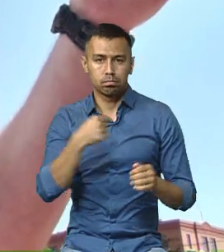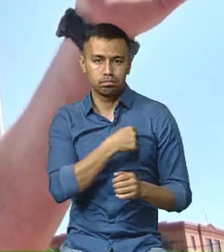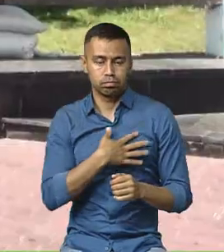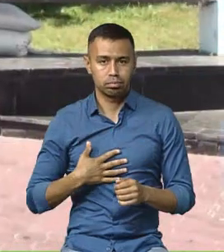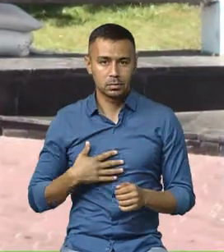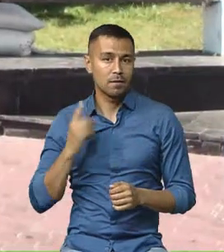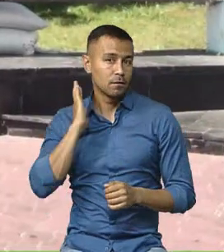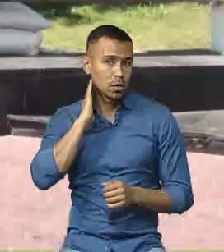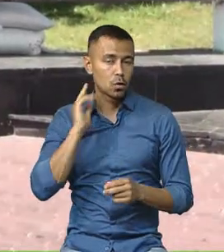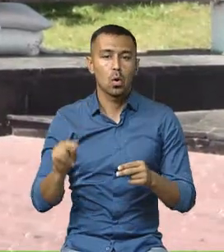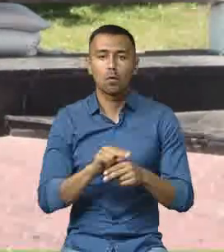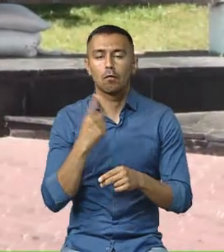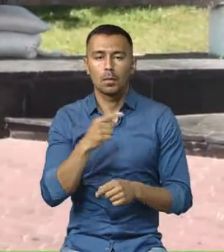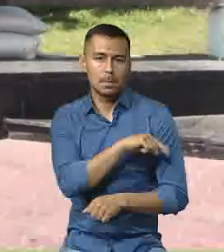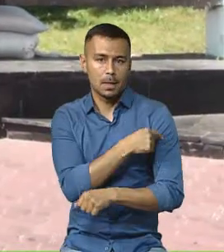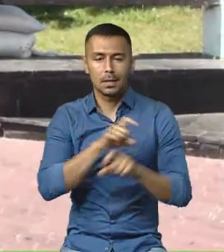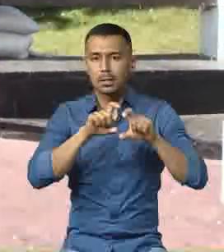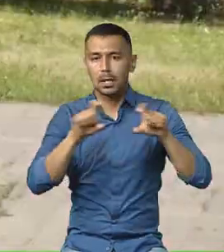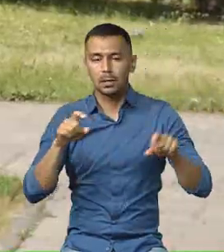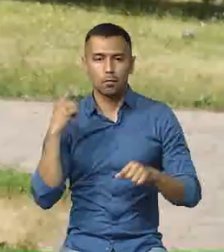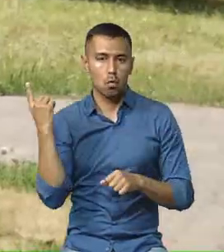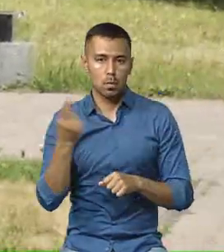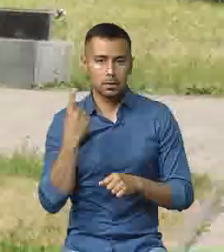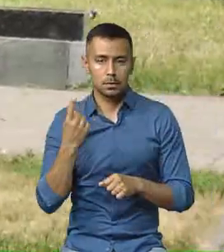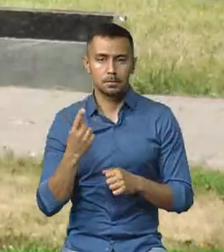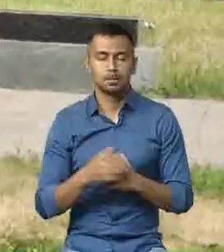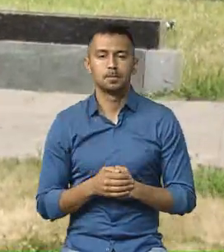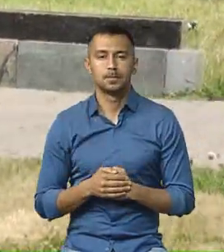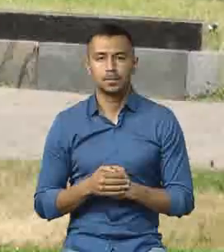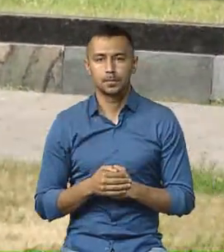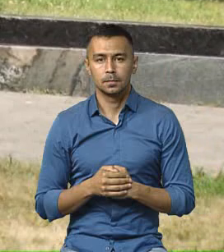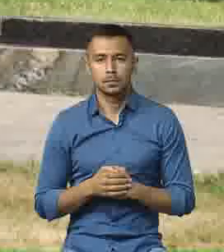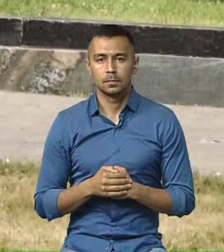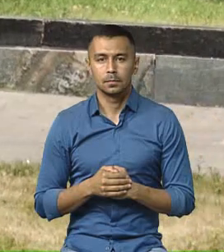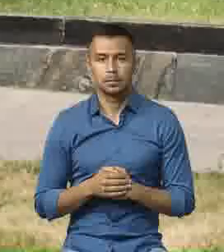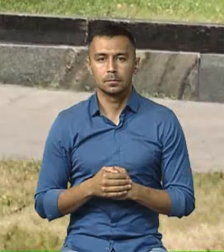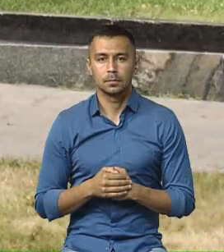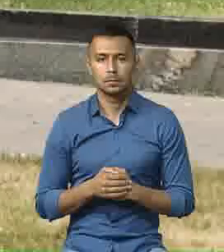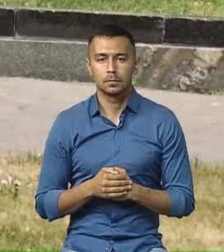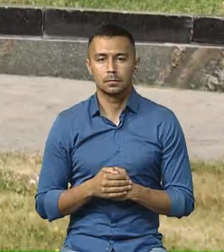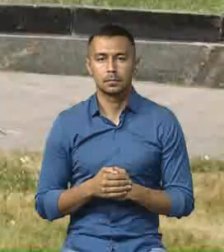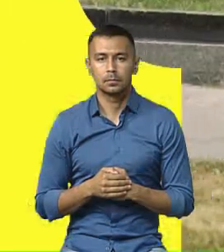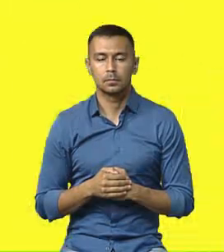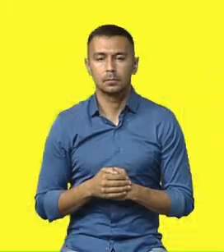шию і контузії лікується в одному з медичних закладів області. Михайло Жила, Юрій Чорний, новини на Суспільному, Хмельницький.